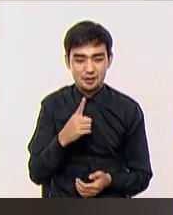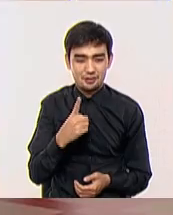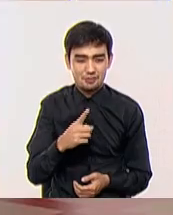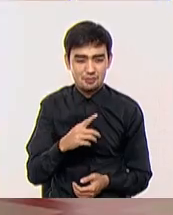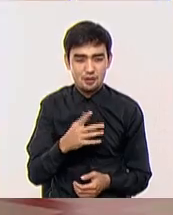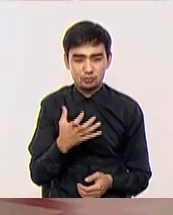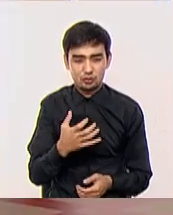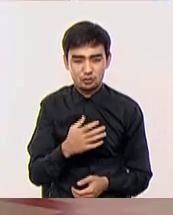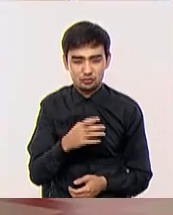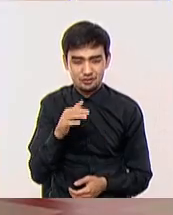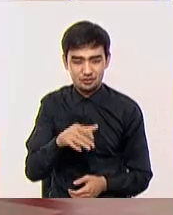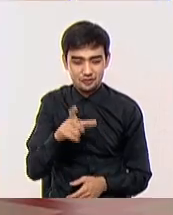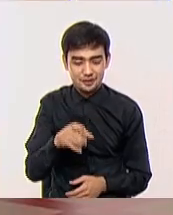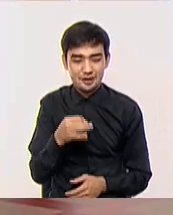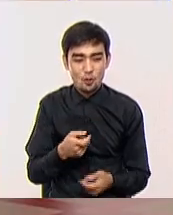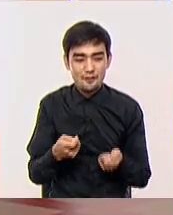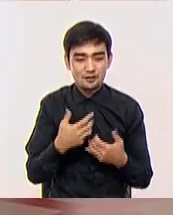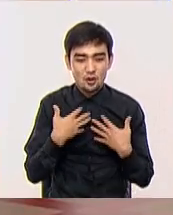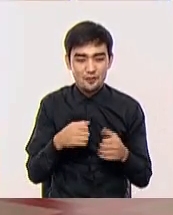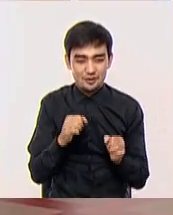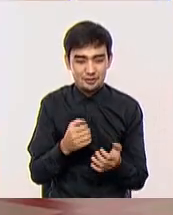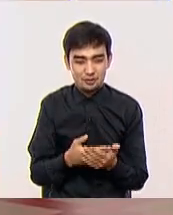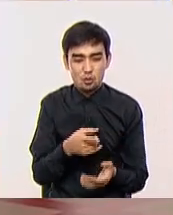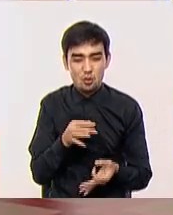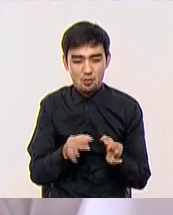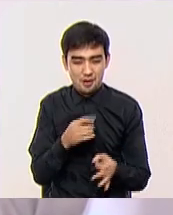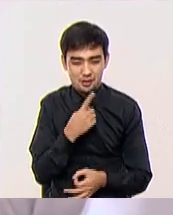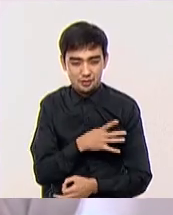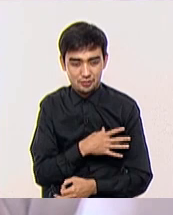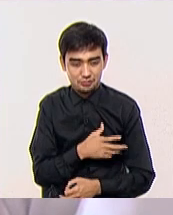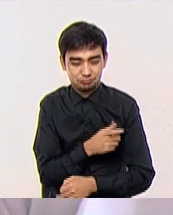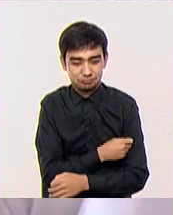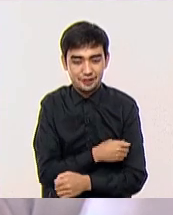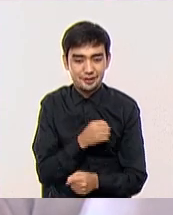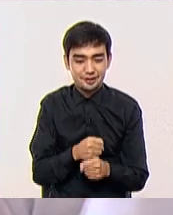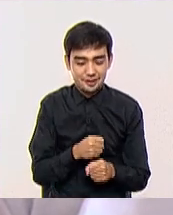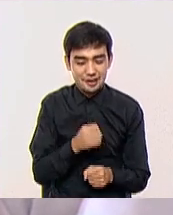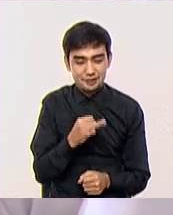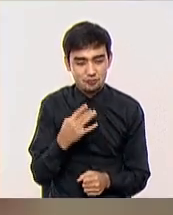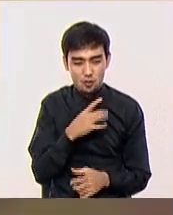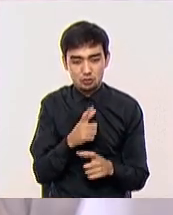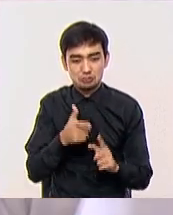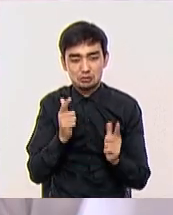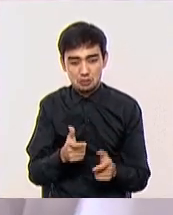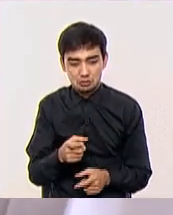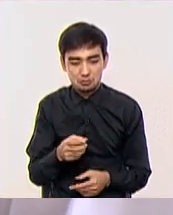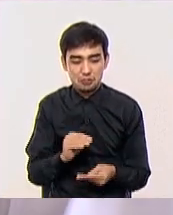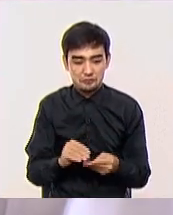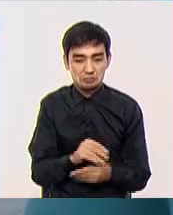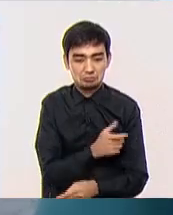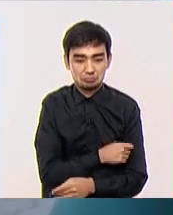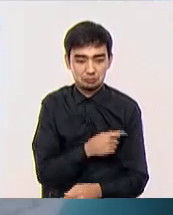людей. В управлении здравоохранения считают это нормальными темпами. Оказалось, что многие согласны и на